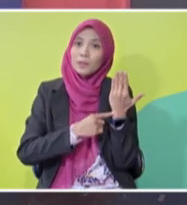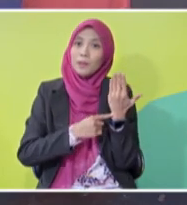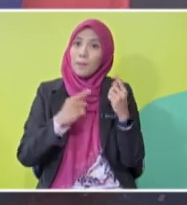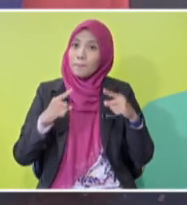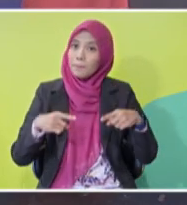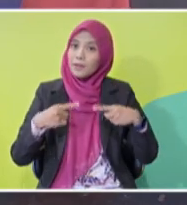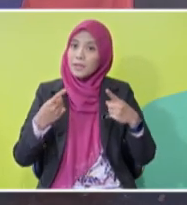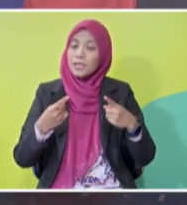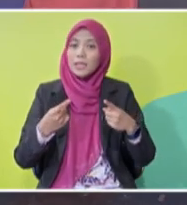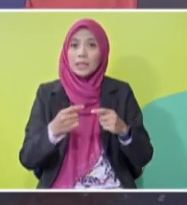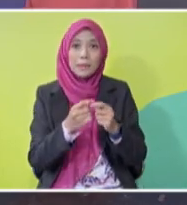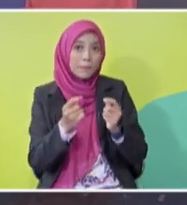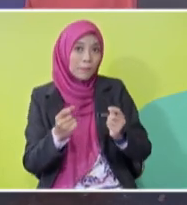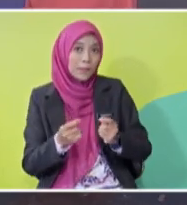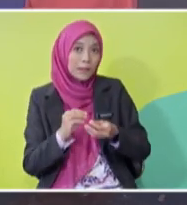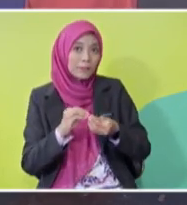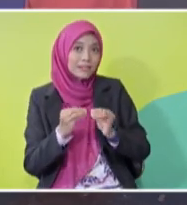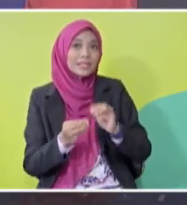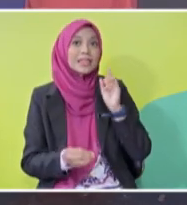yang pertama